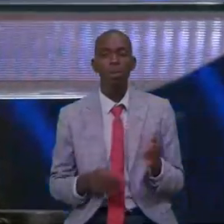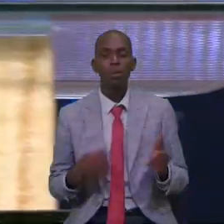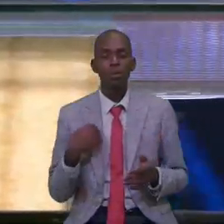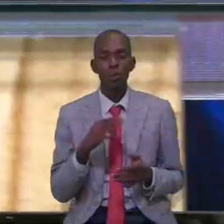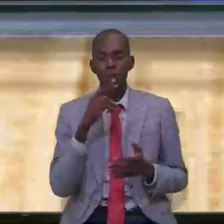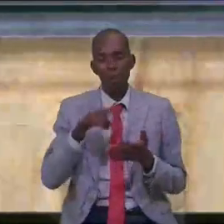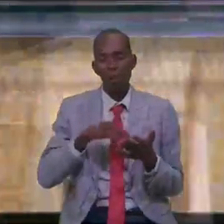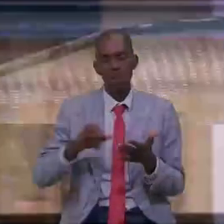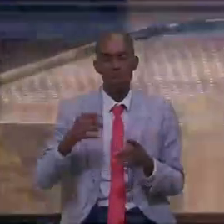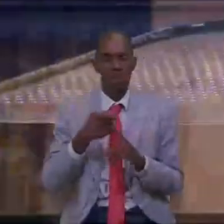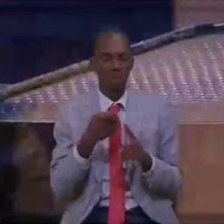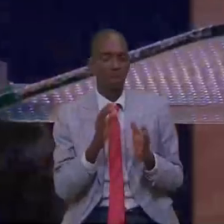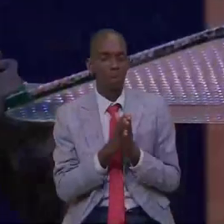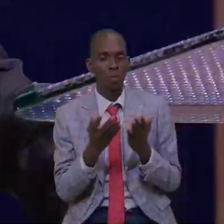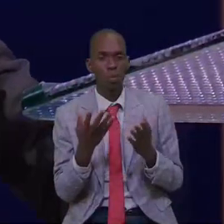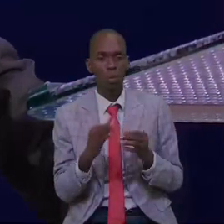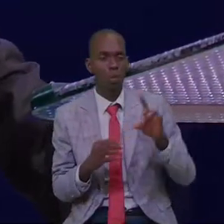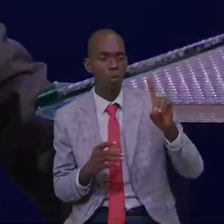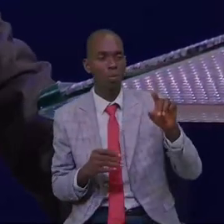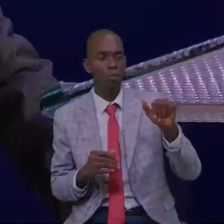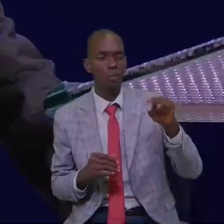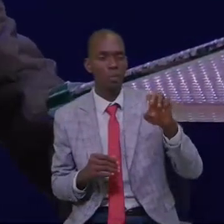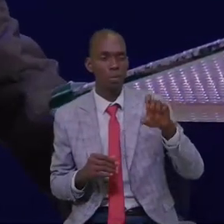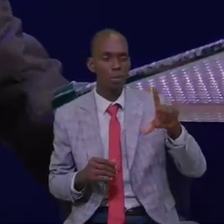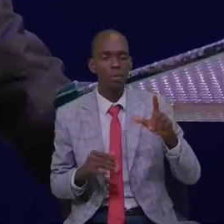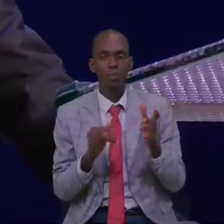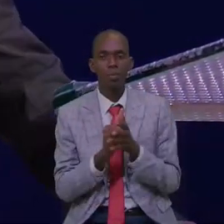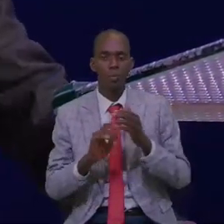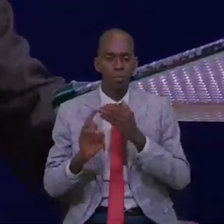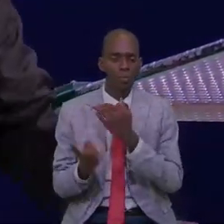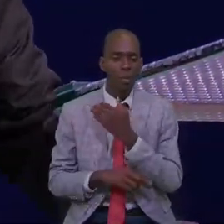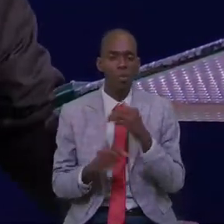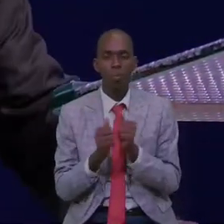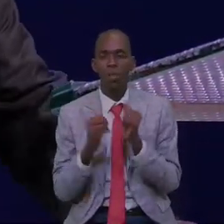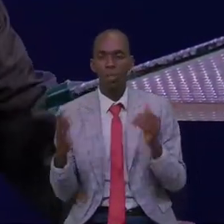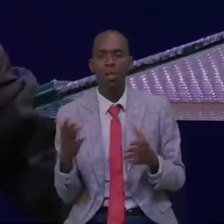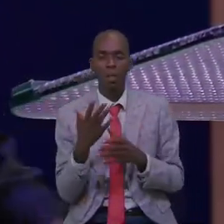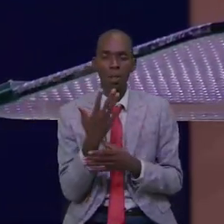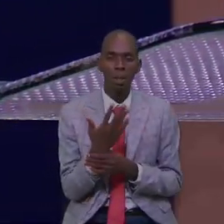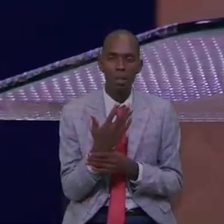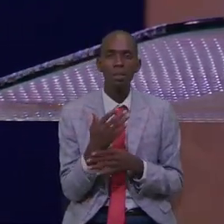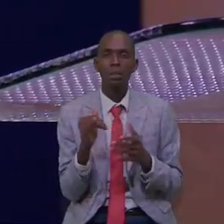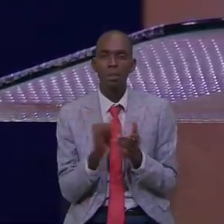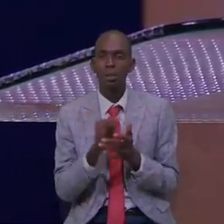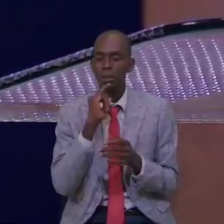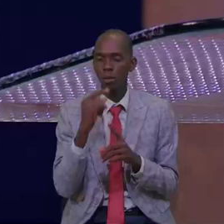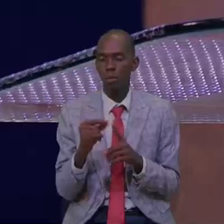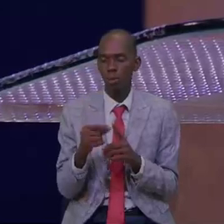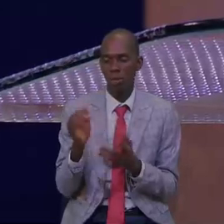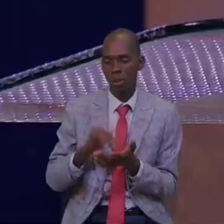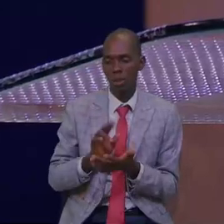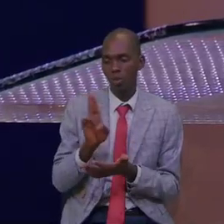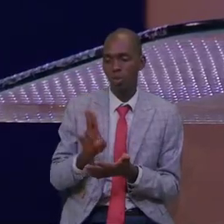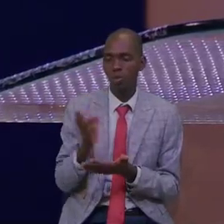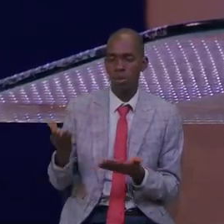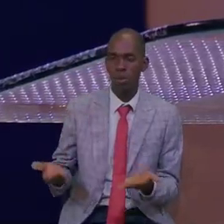lu en Daniel, que la pierre qui s'est détachée sans le secours d'une main est venue frapper la paix. Voici le mot